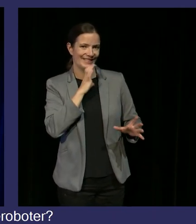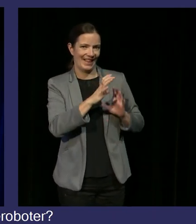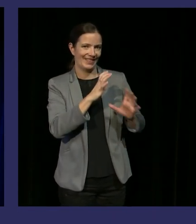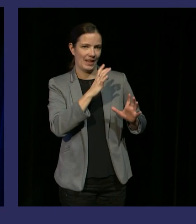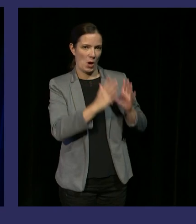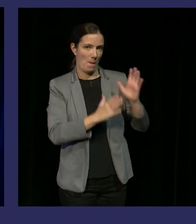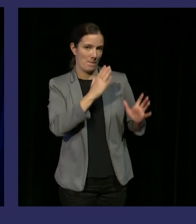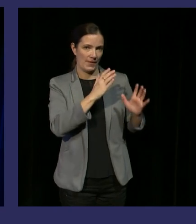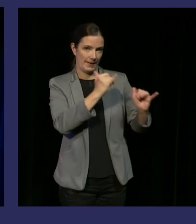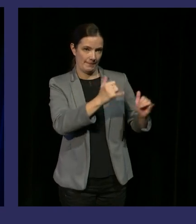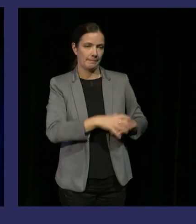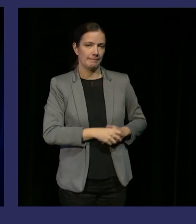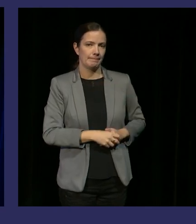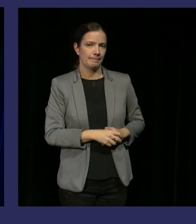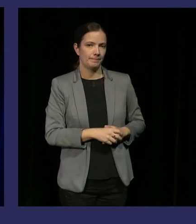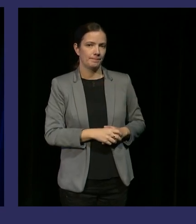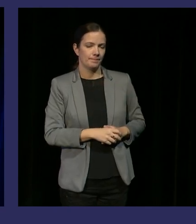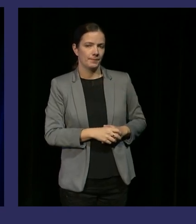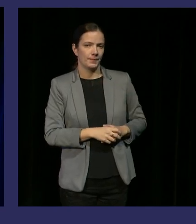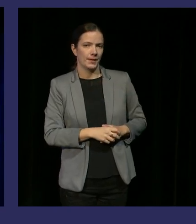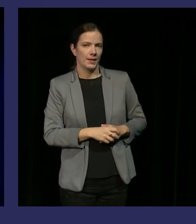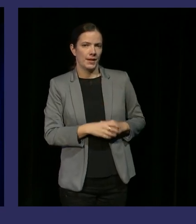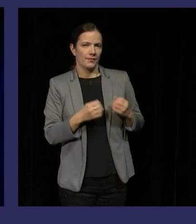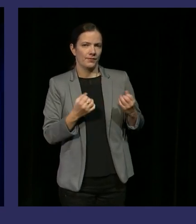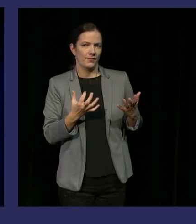vi bruker det. Mm.